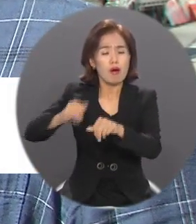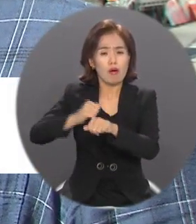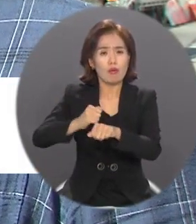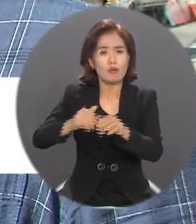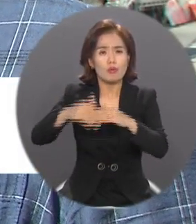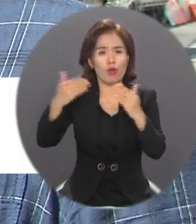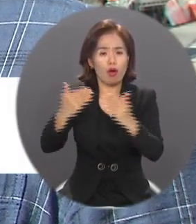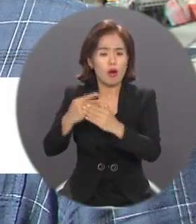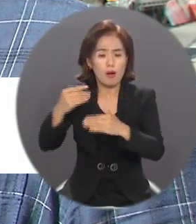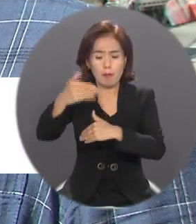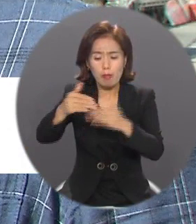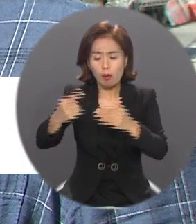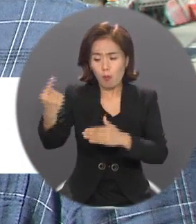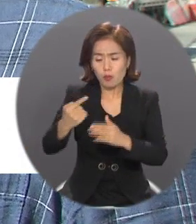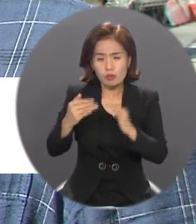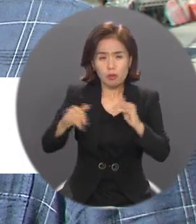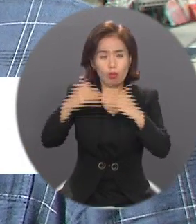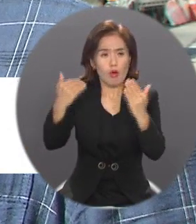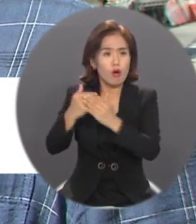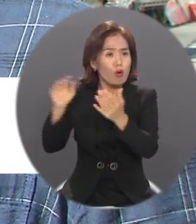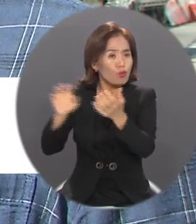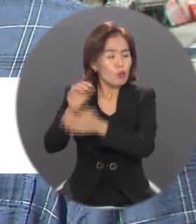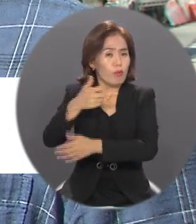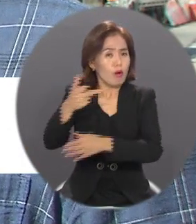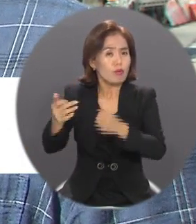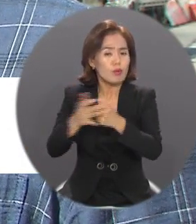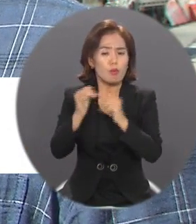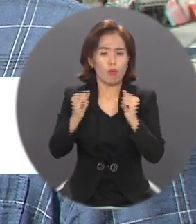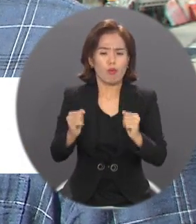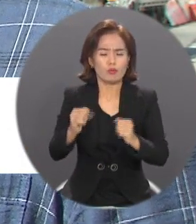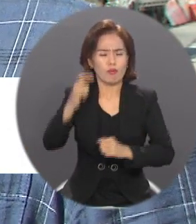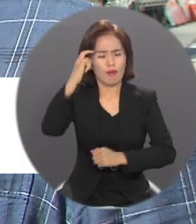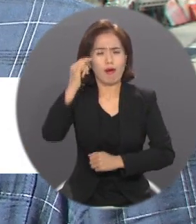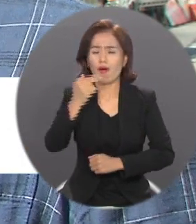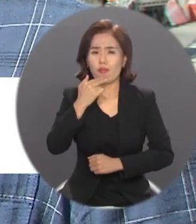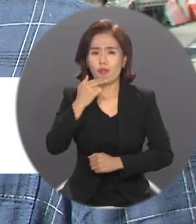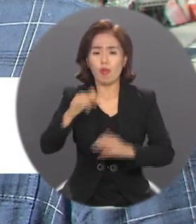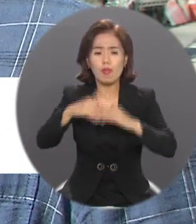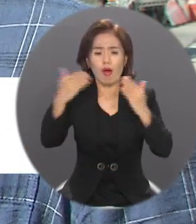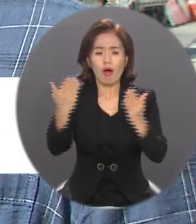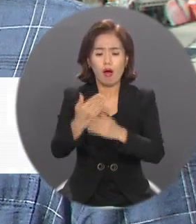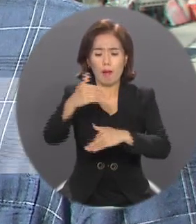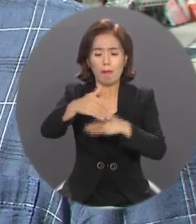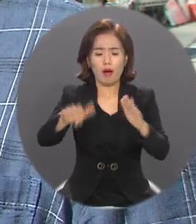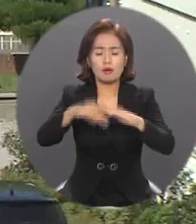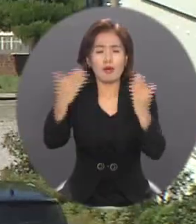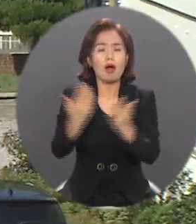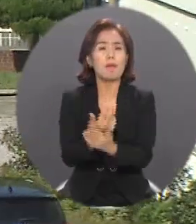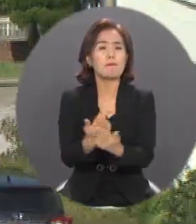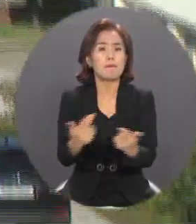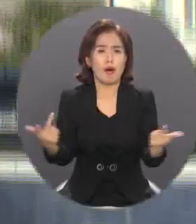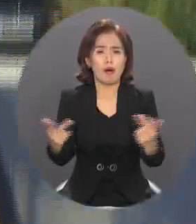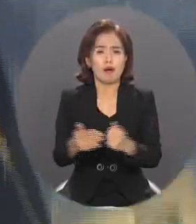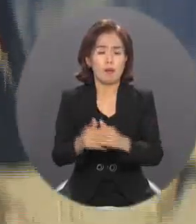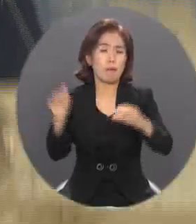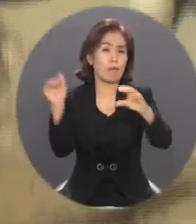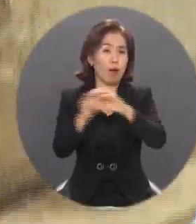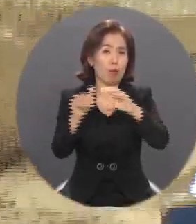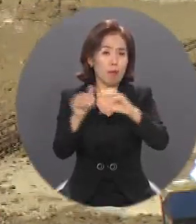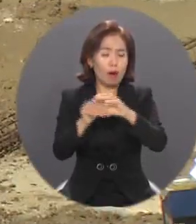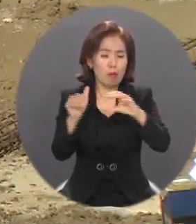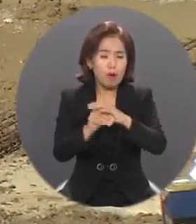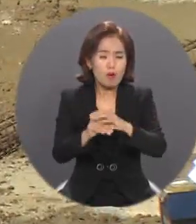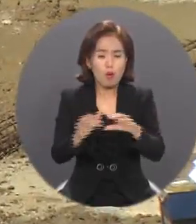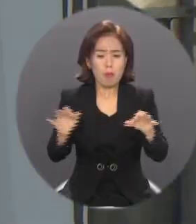분들도 소음이 그렇게 많이 일어나는데 누가 여기서 거주를 하려고 하겠습니까? 지금 방이 다 비어있는 상태입니다. 민원을 넣어도